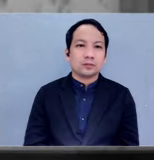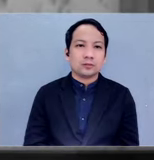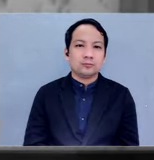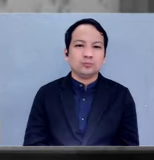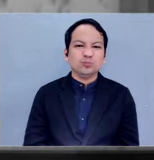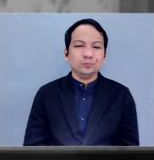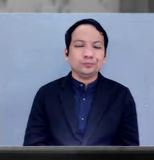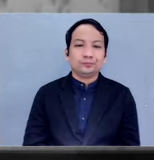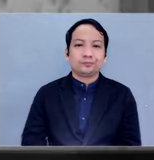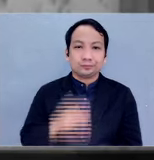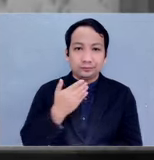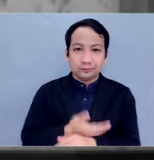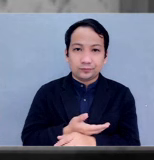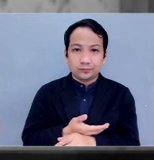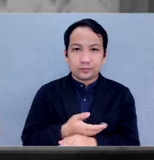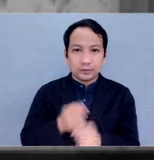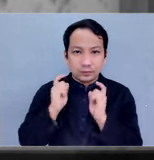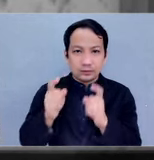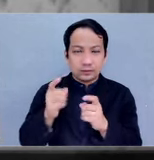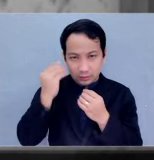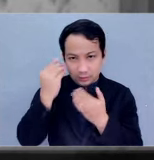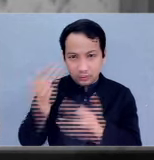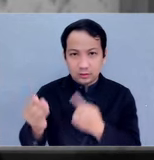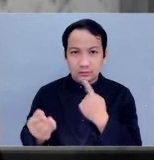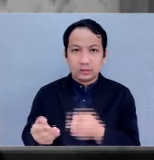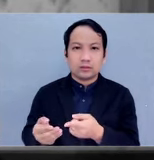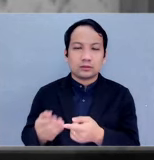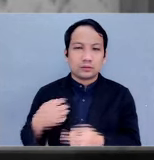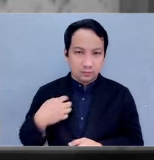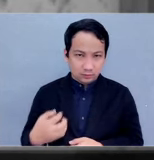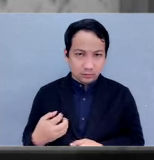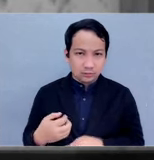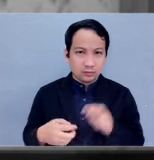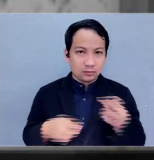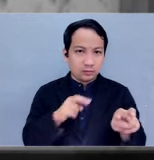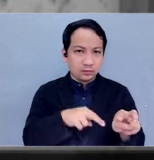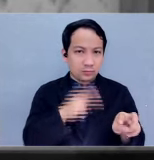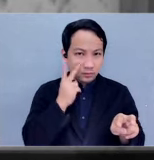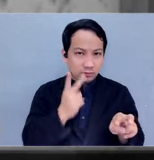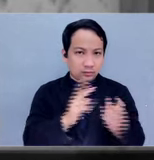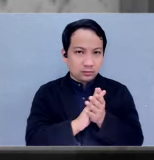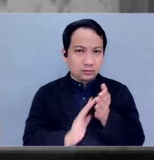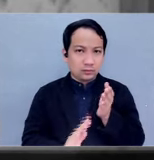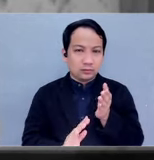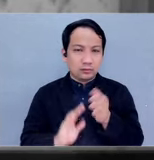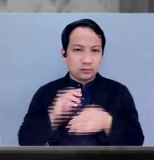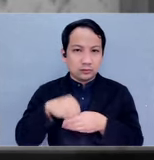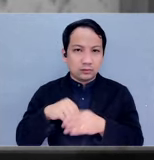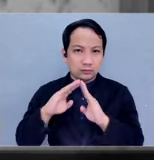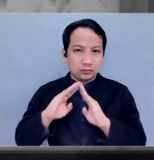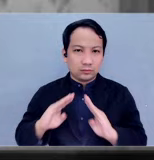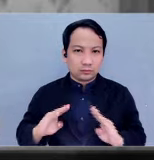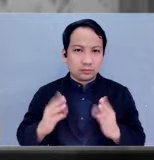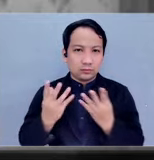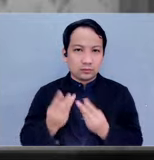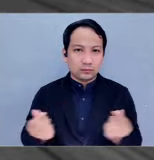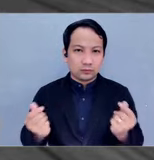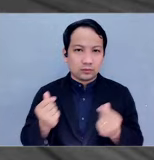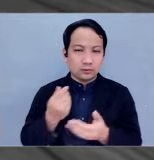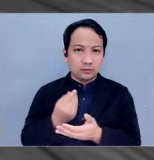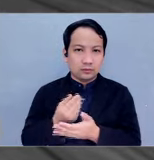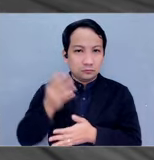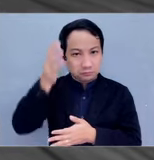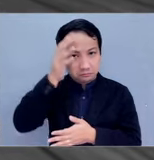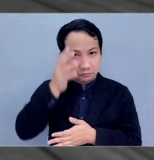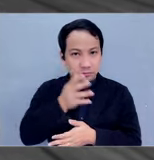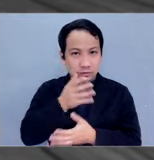mag-asawa, agad nagsumbong sa mga pulis. May nakita raw siyang bakas ng dugo sa kanilang bahay at nawawala ang kanyang mga magulang.